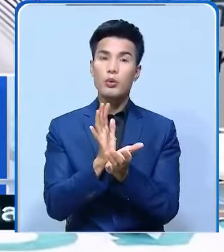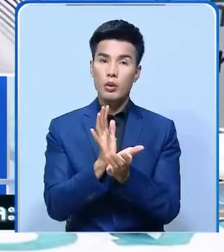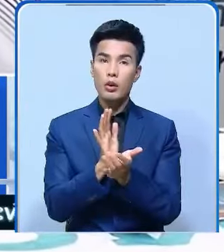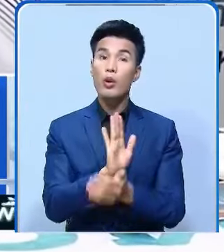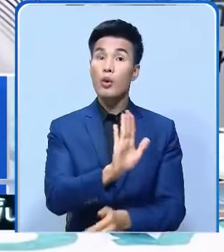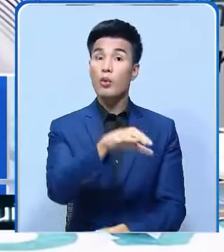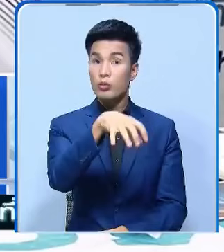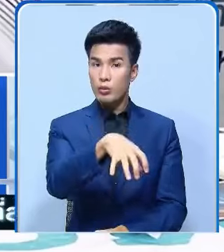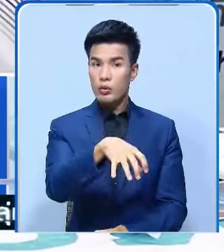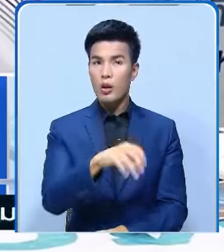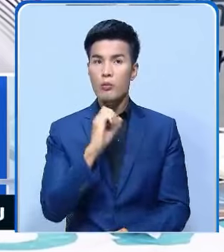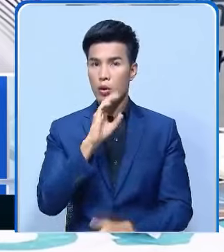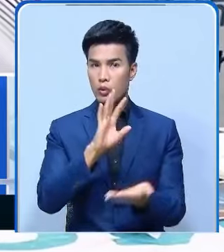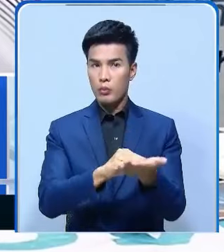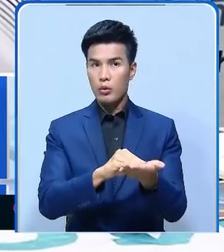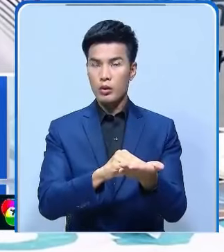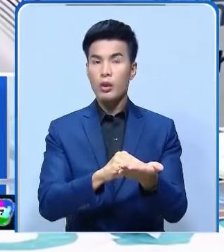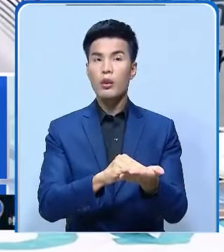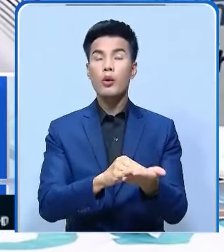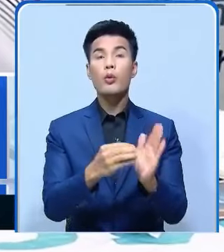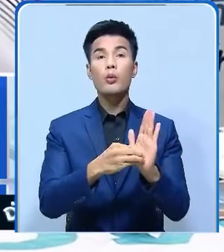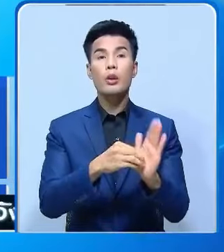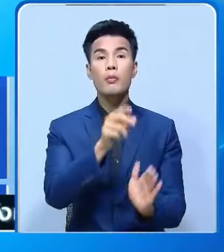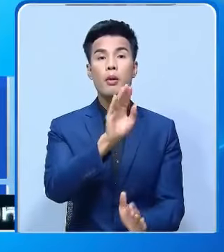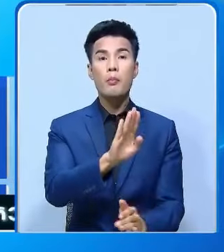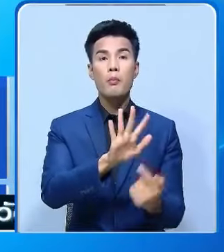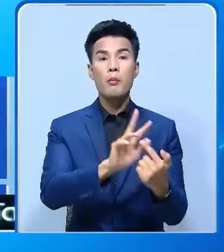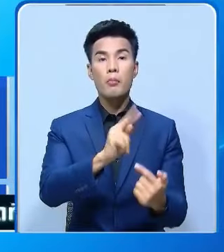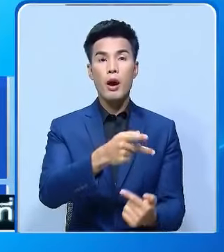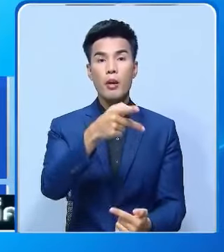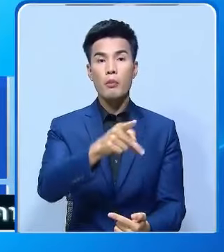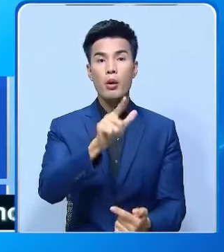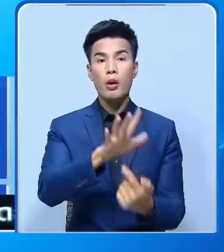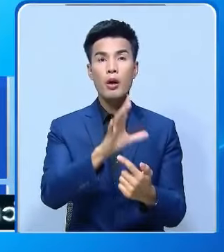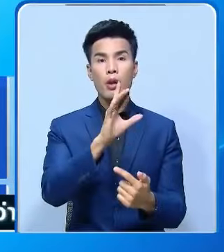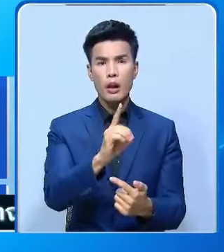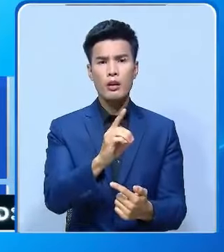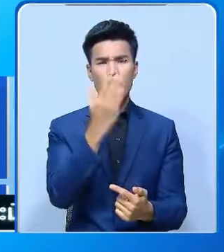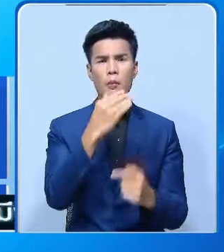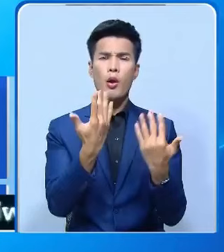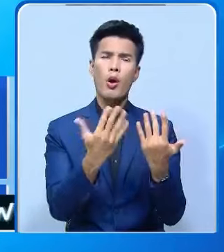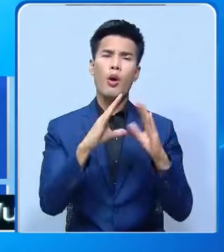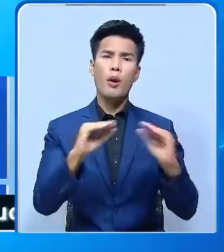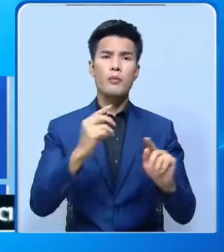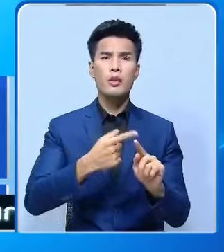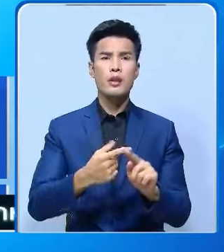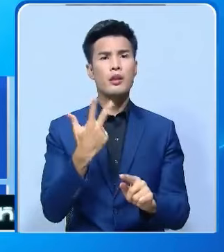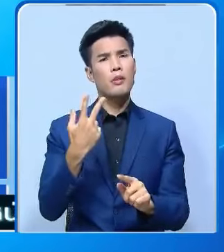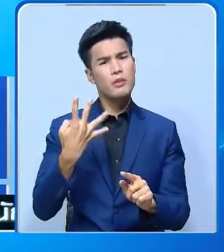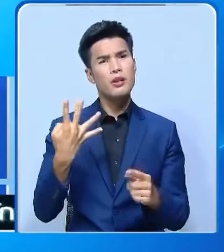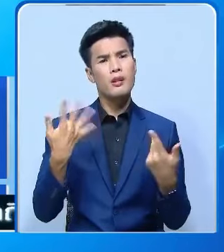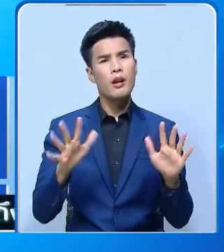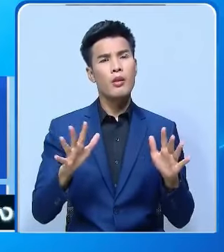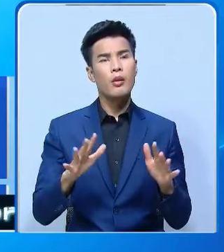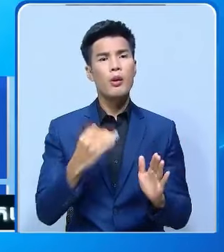ที่เกิดเหตุไปแจ้งความไว้ก็คือที่สนบังคัเดี๋ยวช่วยเร่งรัดดูหน่อยว่าทำไมมันไม่คืบเลย 3จะ 4เดือนแล้วเข้า